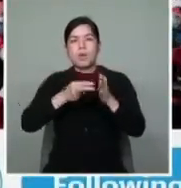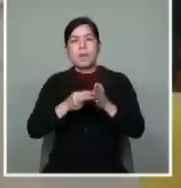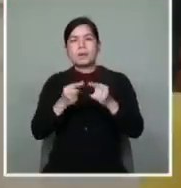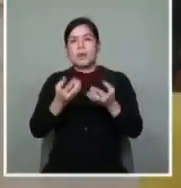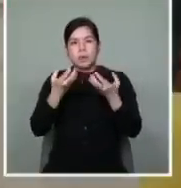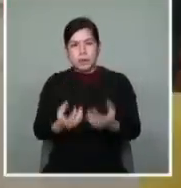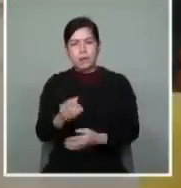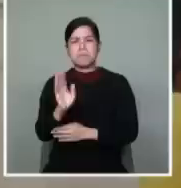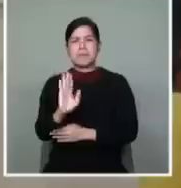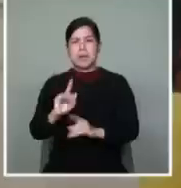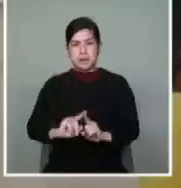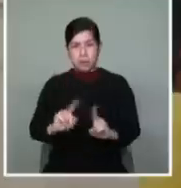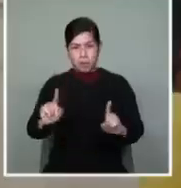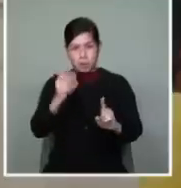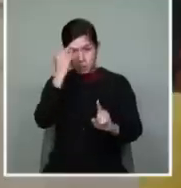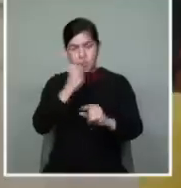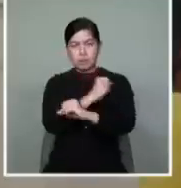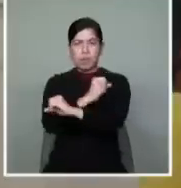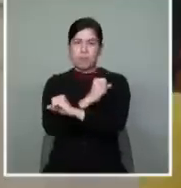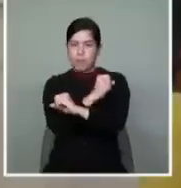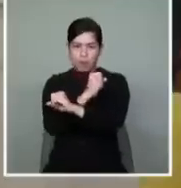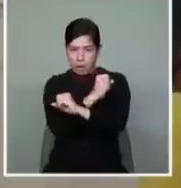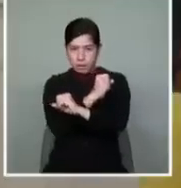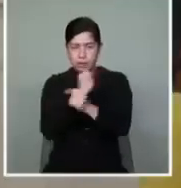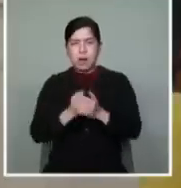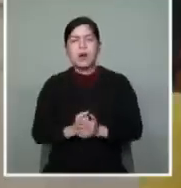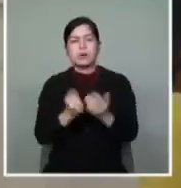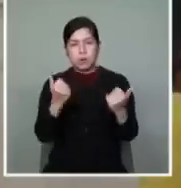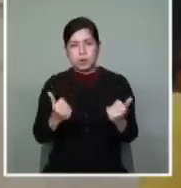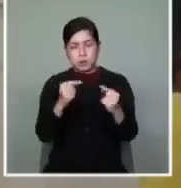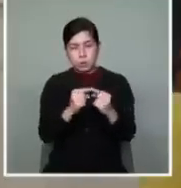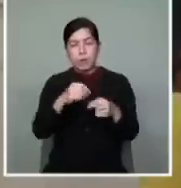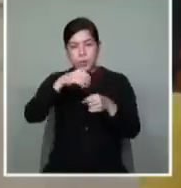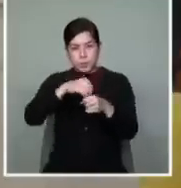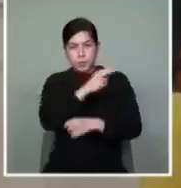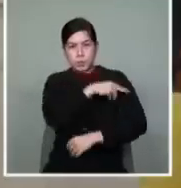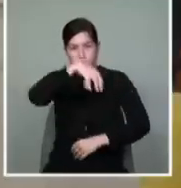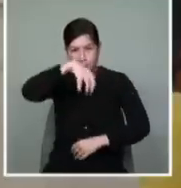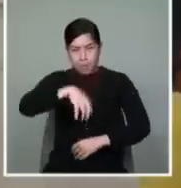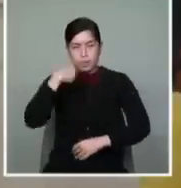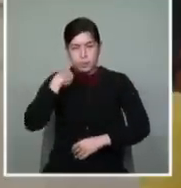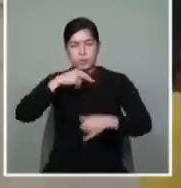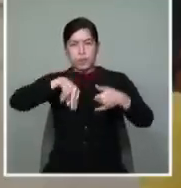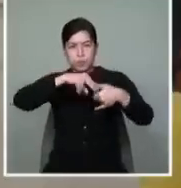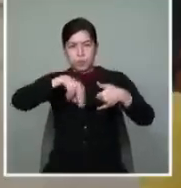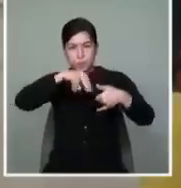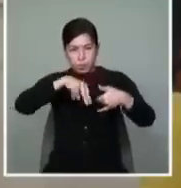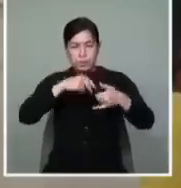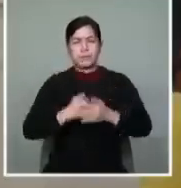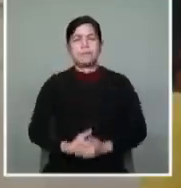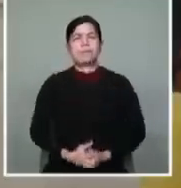ะแต่เป็นการป้องกันไว้ก่อนไปอยู่ที่โรงพยาบาลก่อนน่าจะดีที่สุดนะคะทางประธานาธิบดีโดนัล